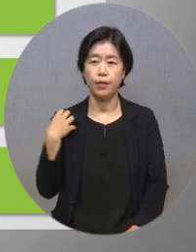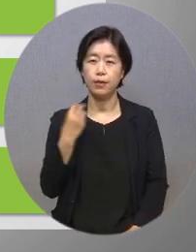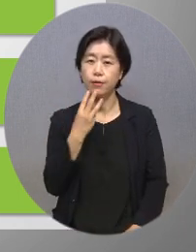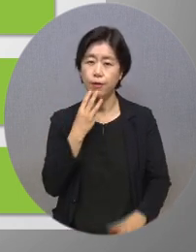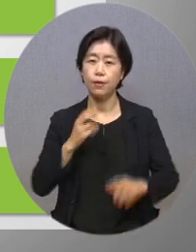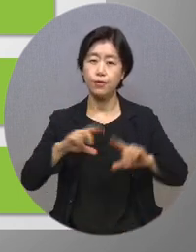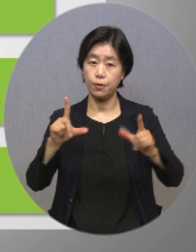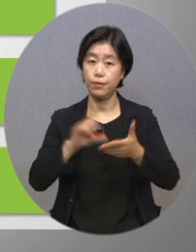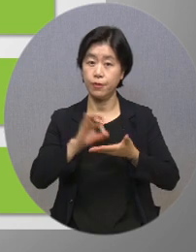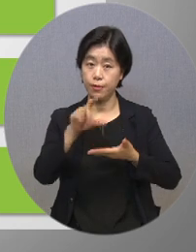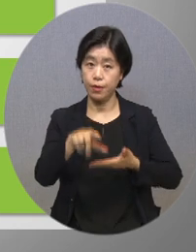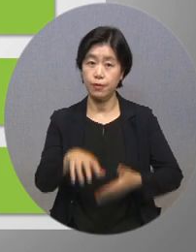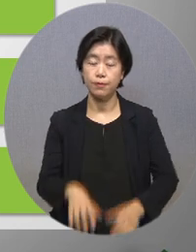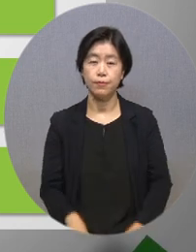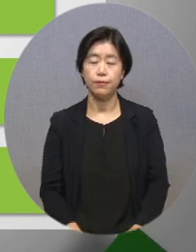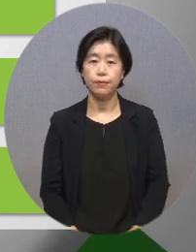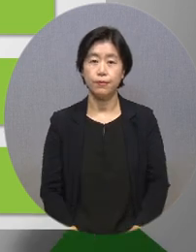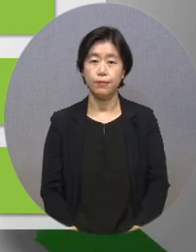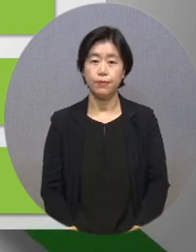서울 동부지사입니다.